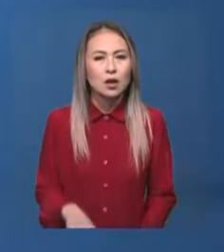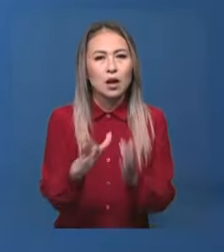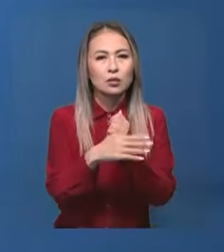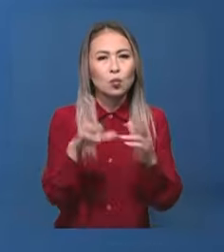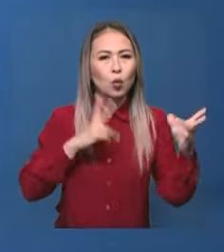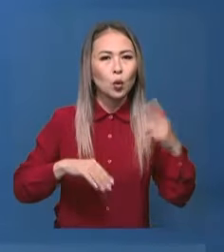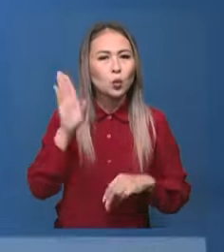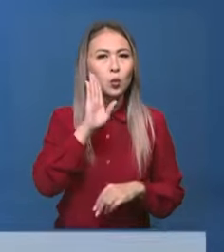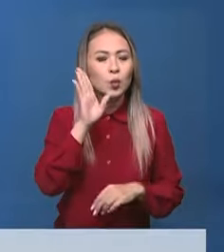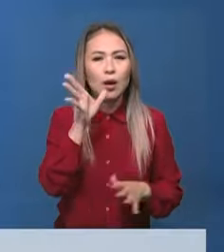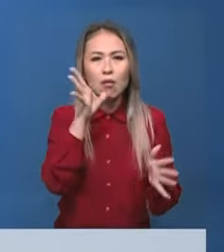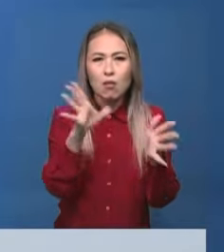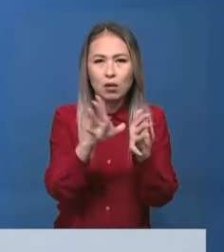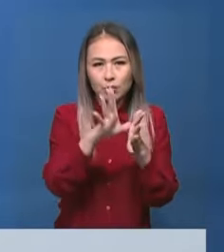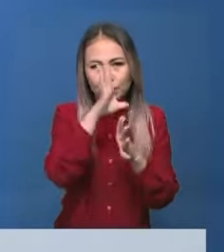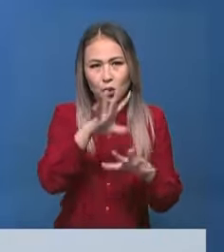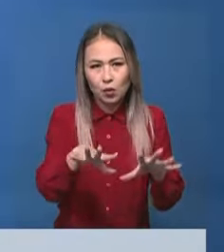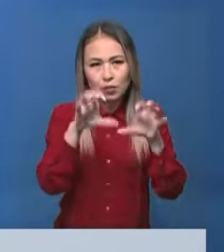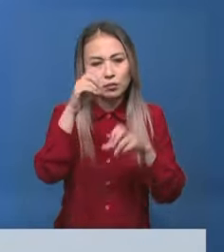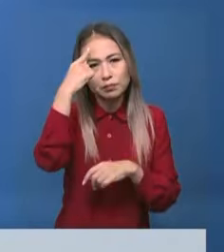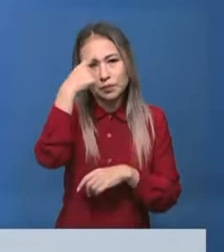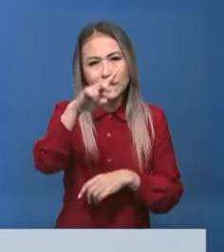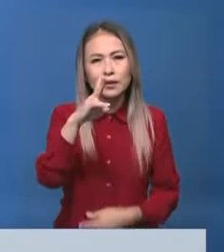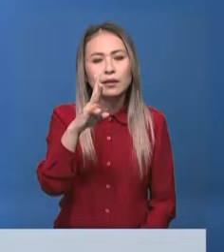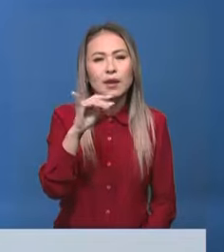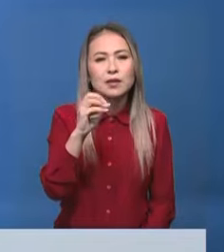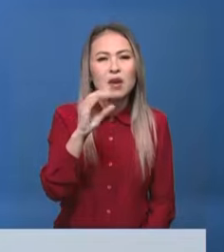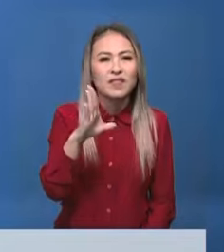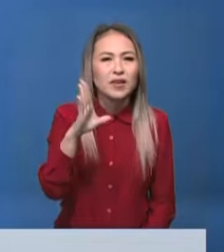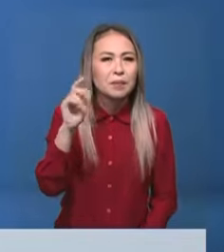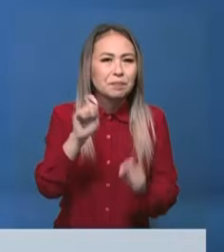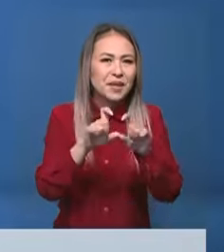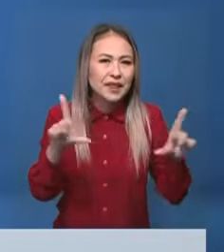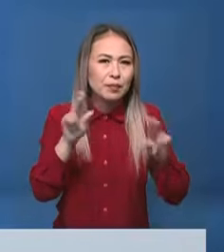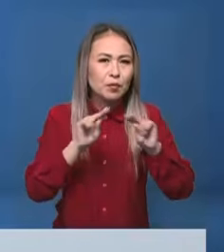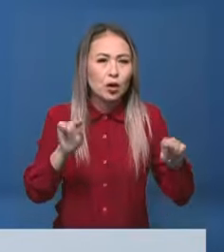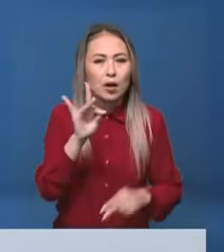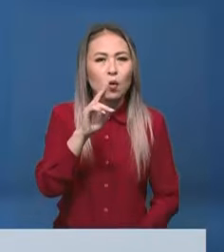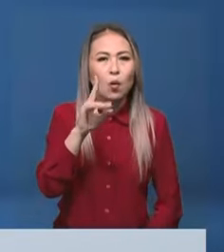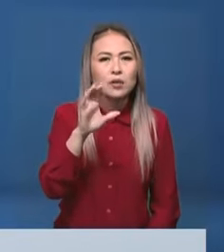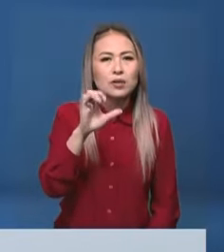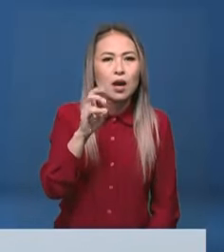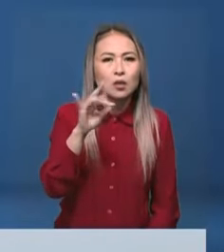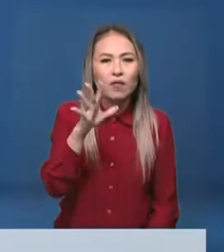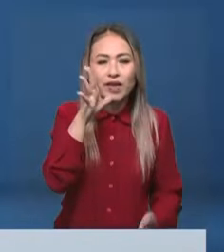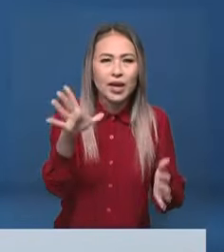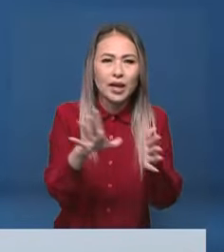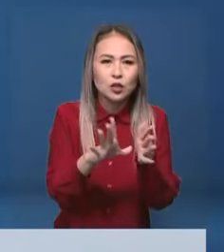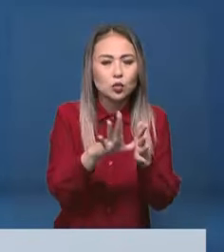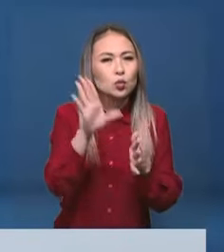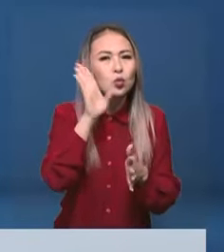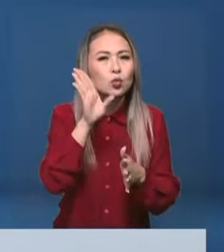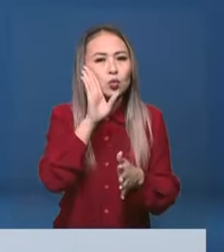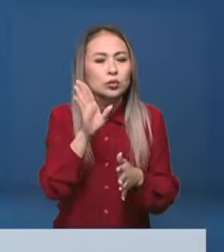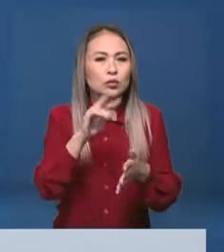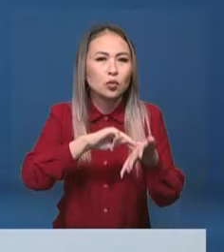Атыраулық мұғалім судан электр қуатын алатын құрылғы ойлап тапты. Назарбаев зияткерлік мектебінің ұстазы Рахымжан Қосанов электрлі сутекті су